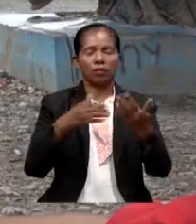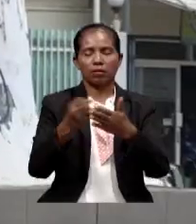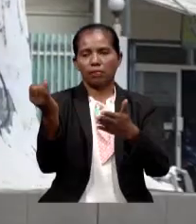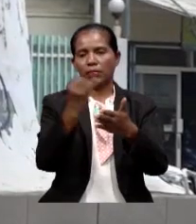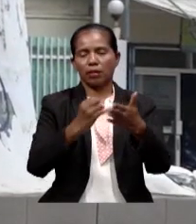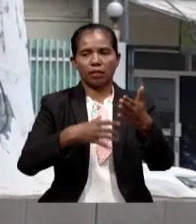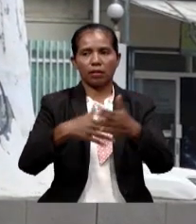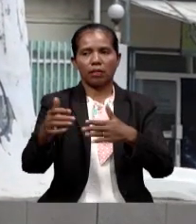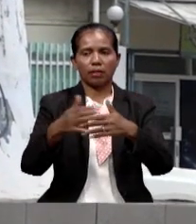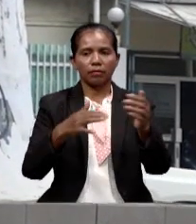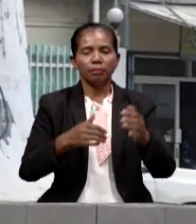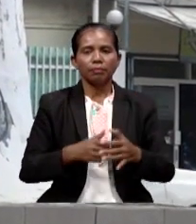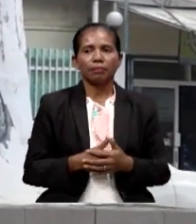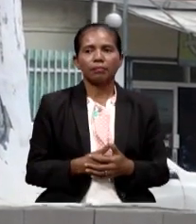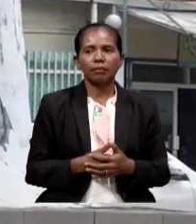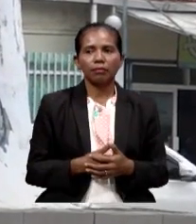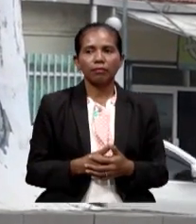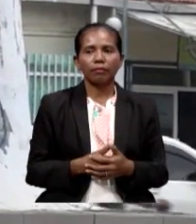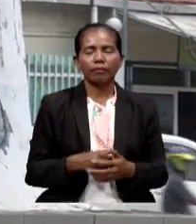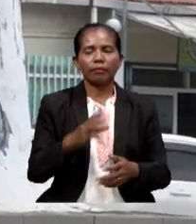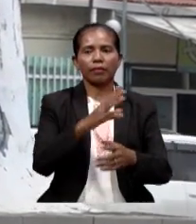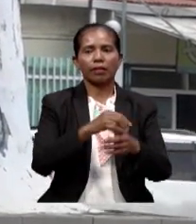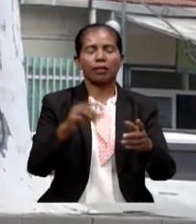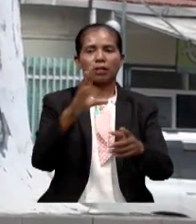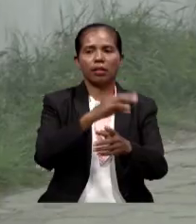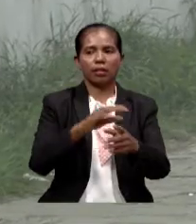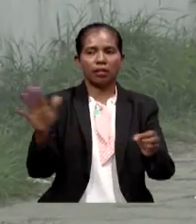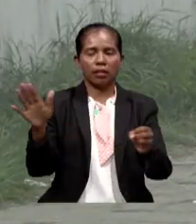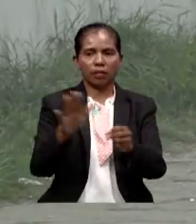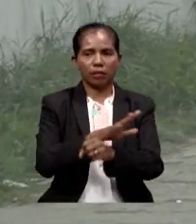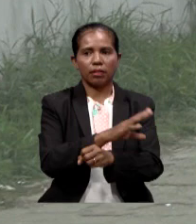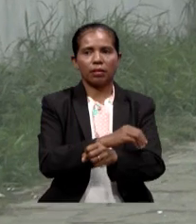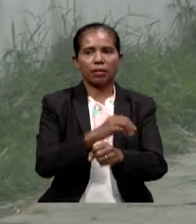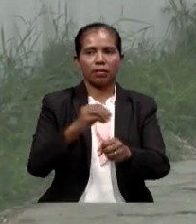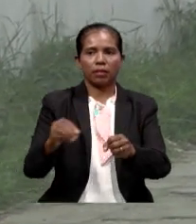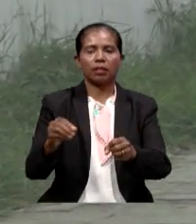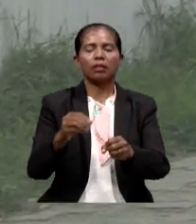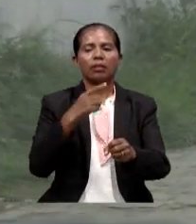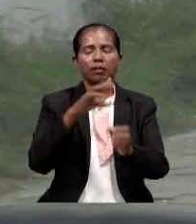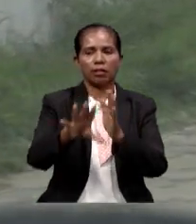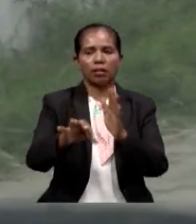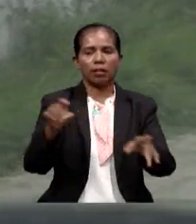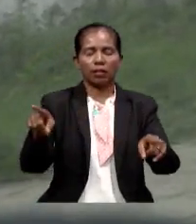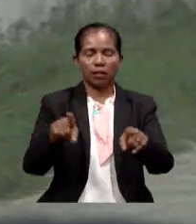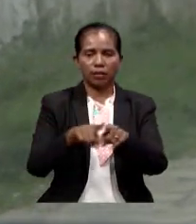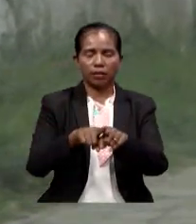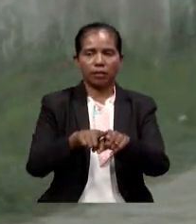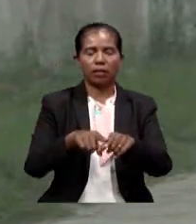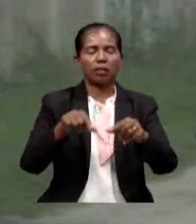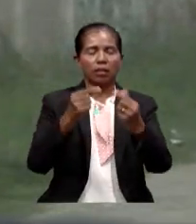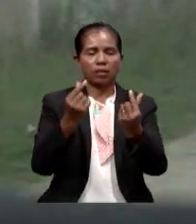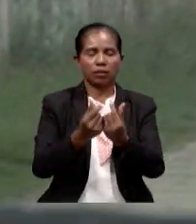sana. Letra no símbolo nebe na kono iha paredi, nebe consegue retan, hanesan símbolo grupo